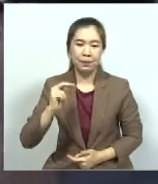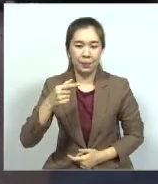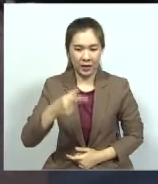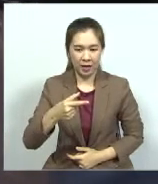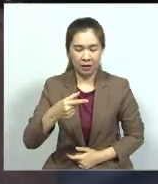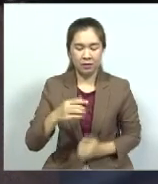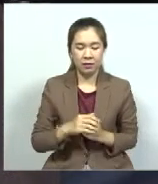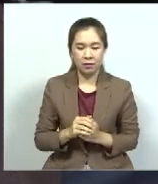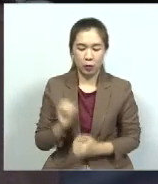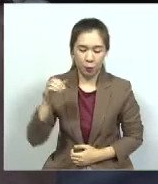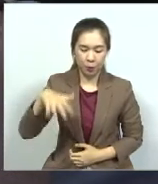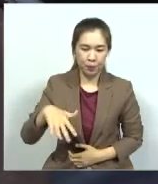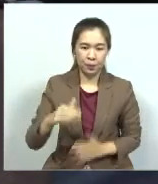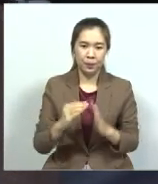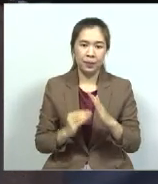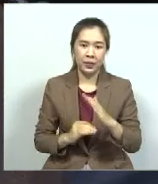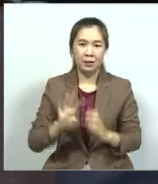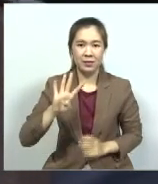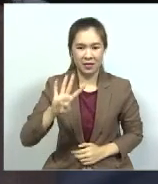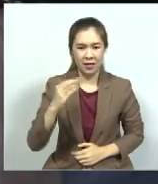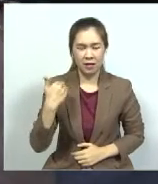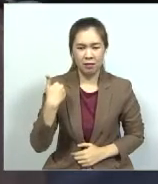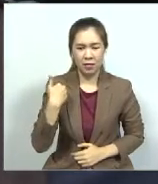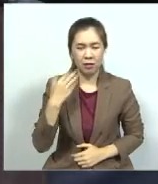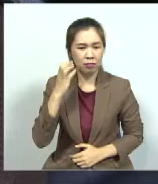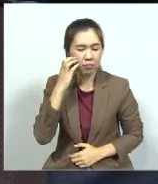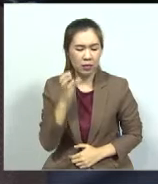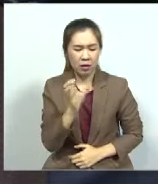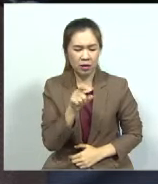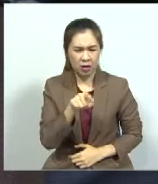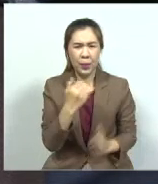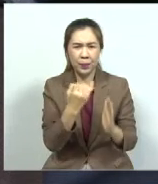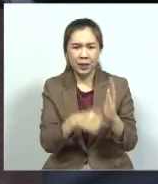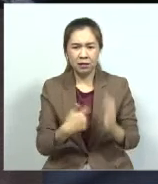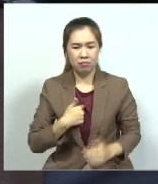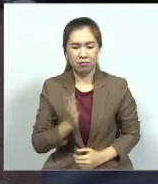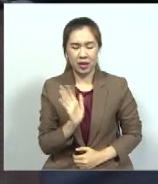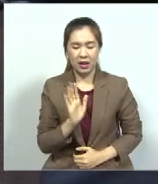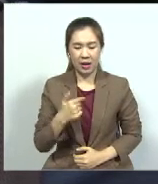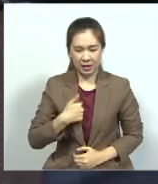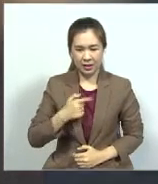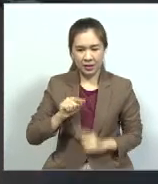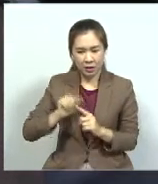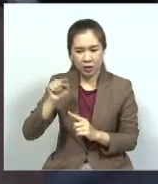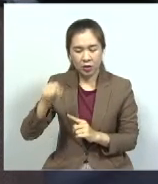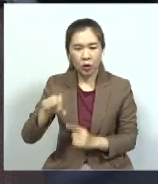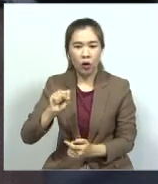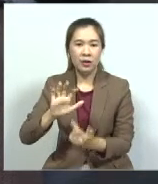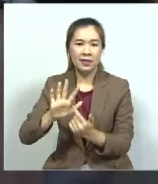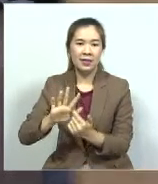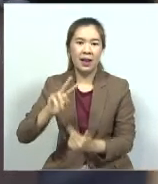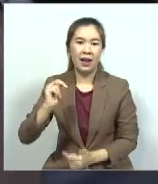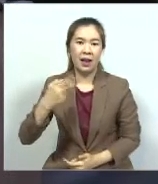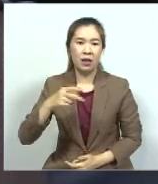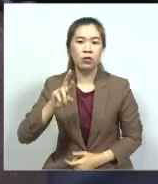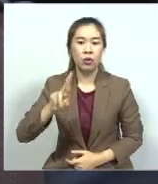พระราม4ระหว่างทางเนี่ยนักท่องเที่ยวเขาก็บอกว่าเอามาผิดทางแล้วนะเพราะว่าเขาเนี่ยจะเดินทางไปที่ถนนสาทร